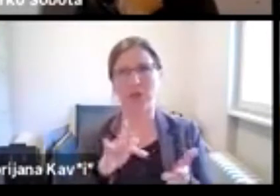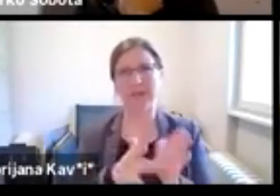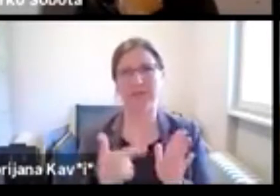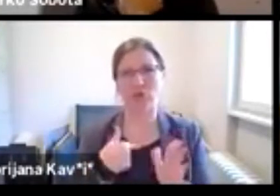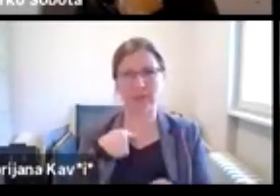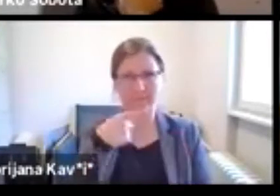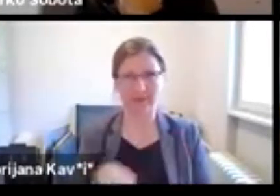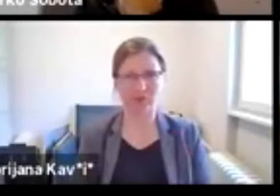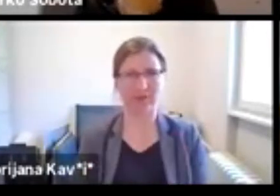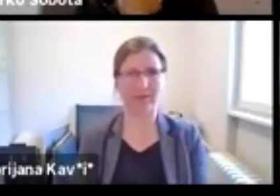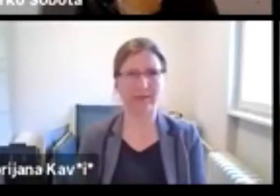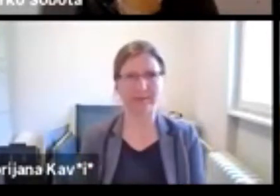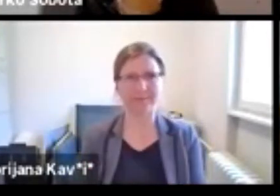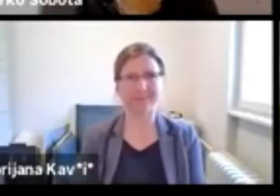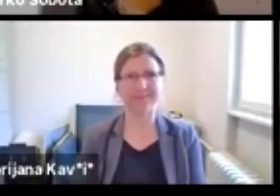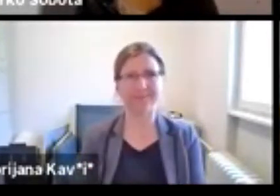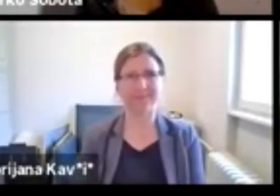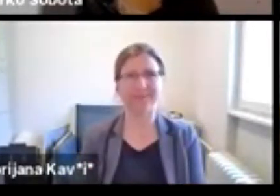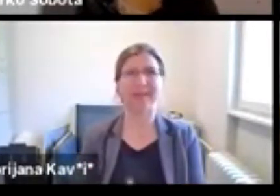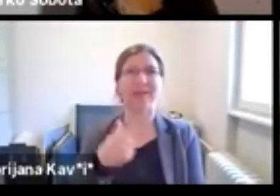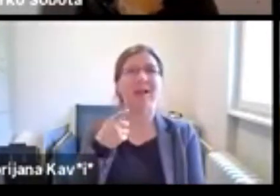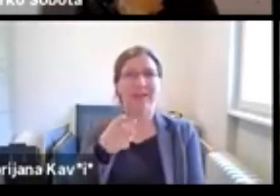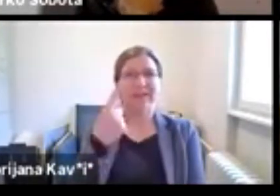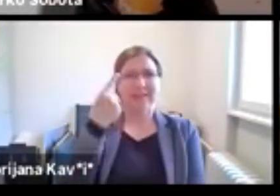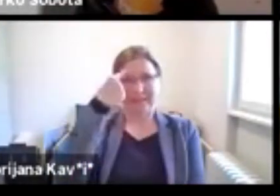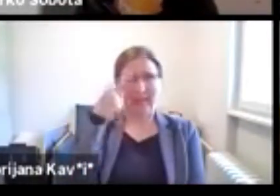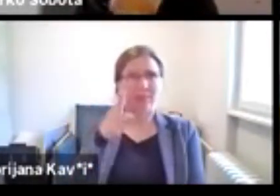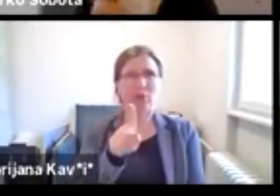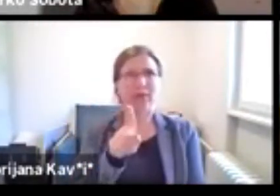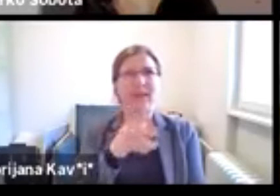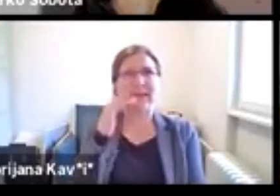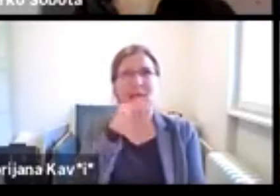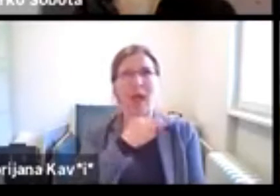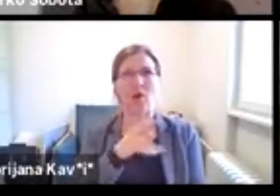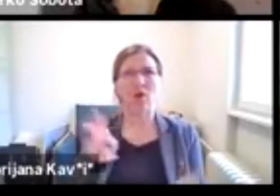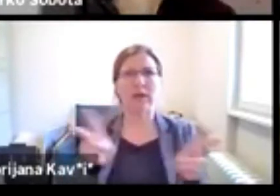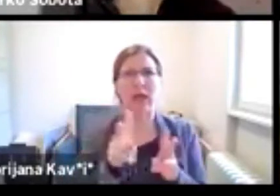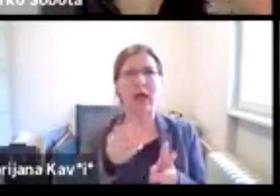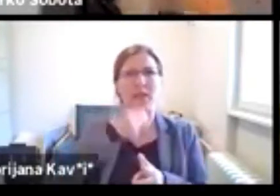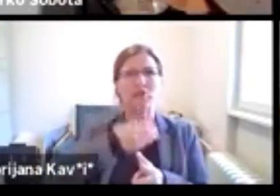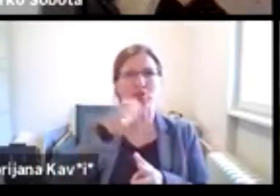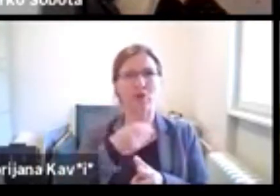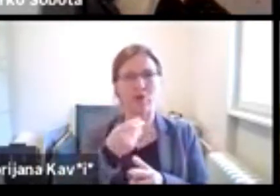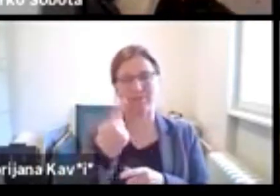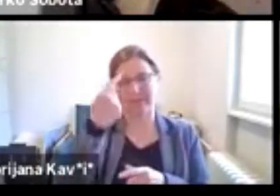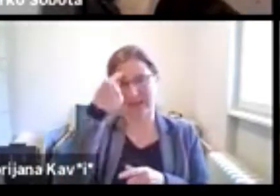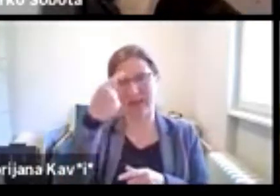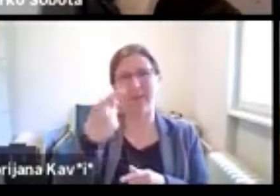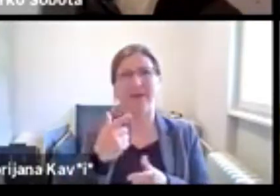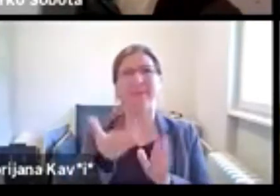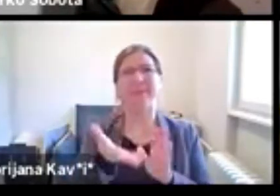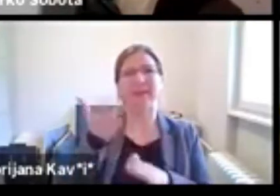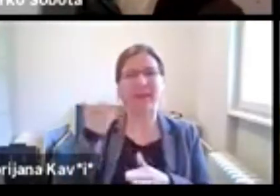ide. Nije jednostavno sažeti ovako široka područja i puno nam je jednostavnije bilo kad smo pisali, jer